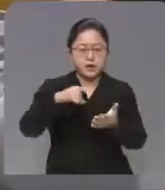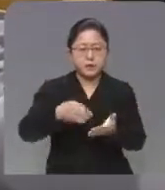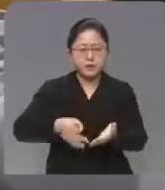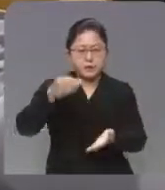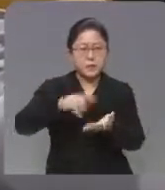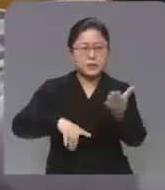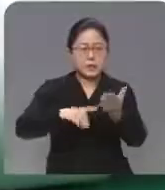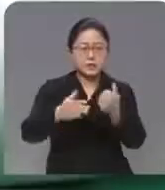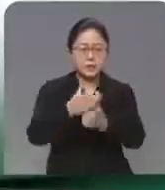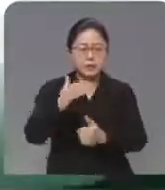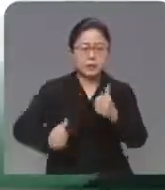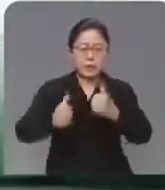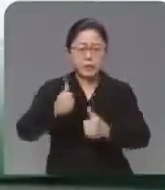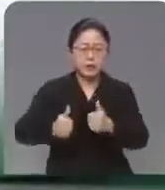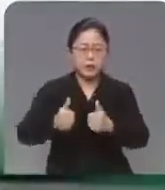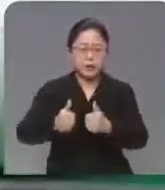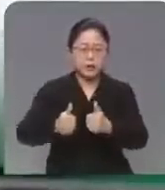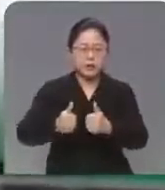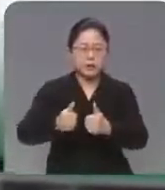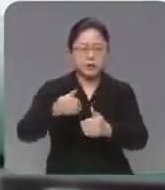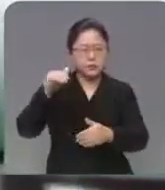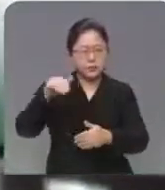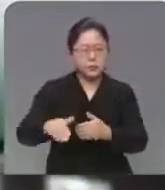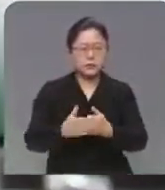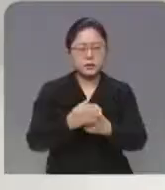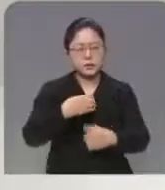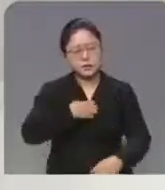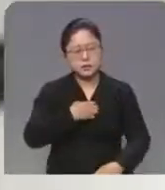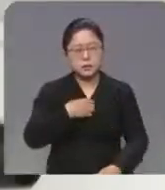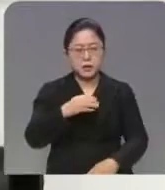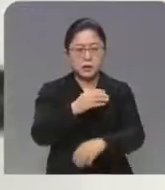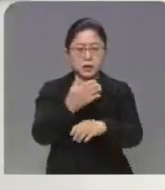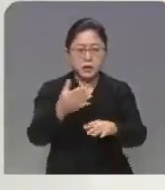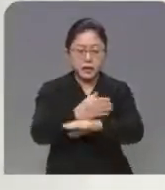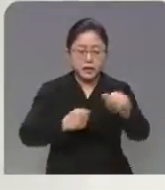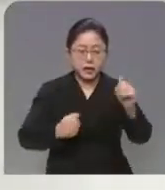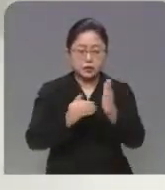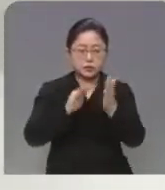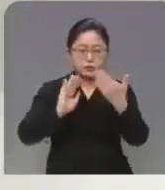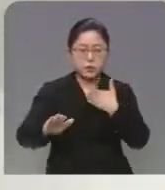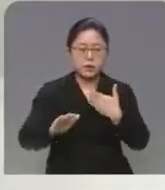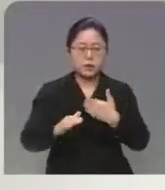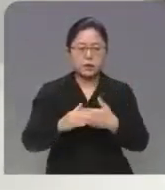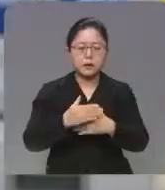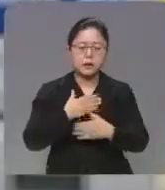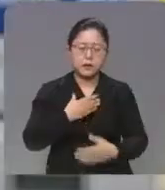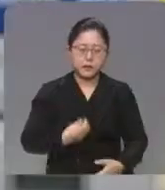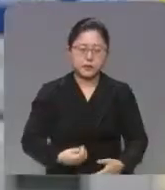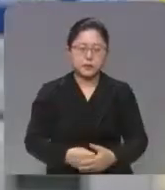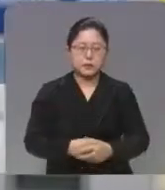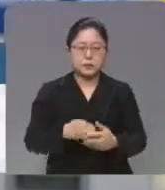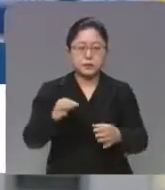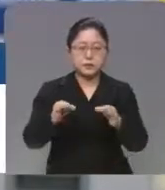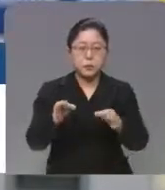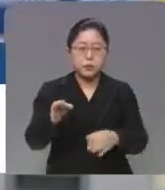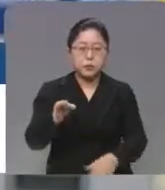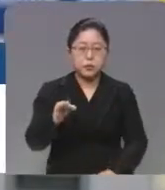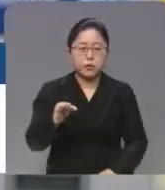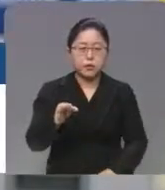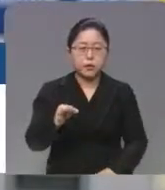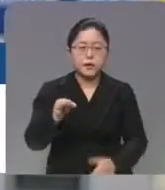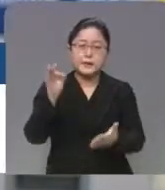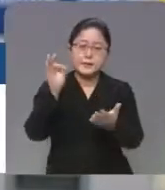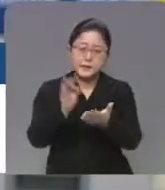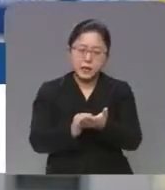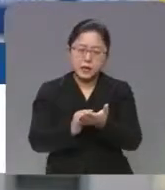때문에 가격 경쟁력이 떨어지면서 걱정이 컸는데 RCEP 체결 소식에 한숨을 돌리게 됐습니다. 가격을 상대한테 얼마만큼